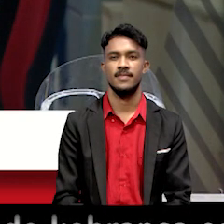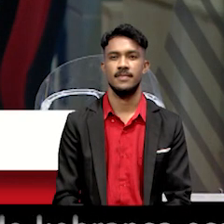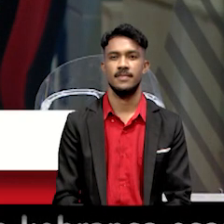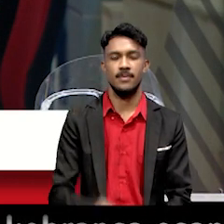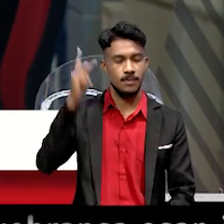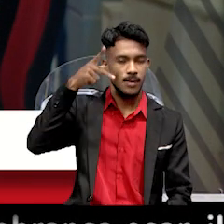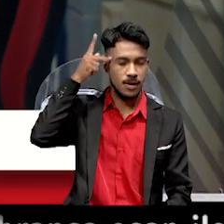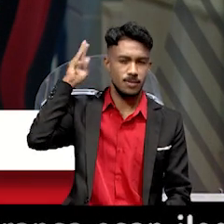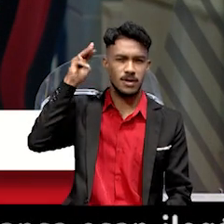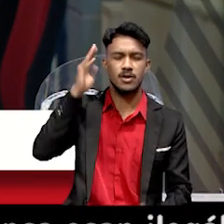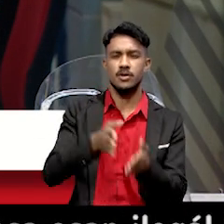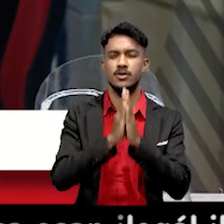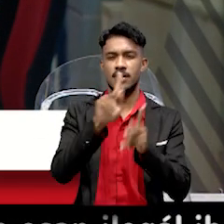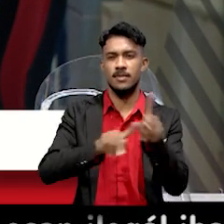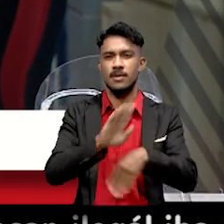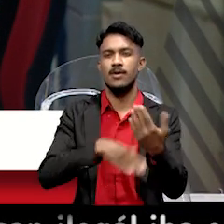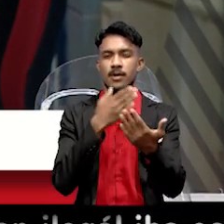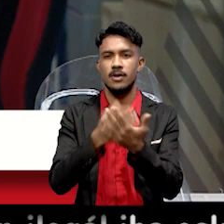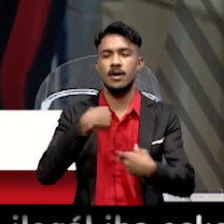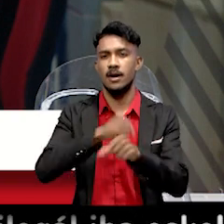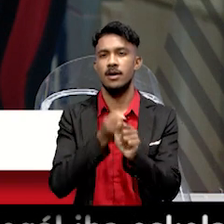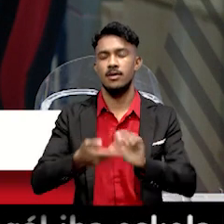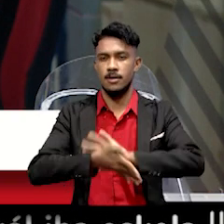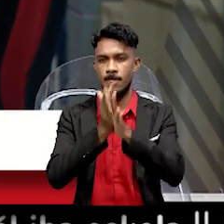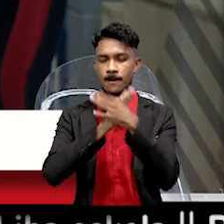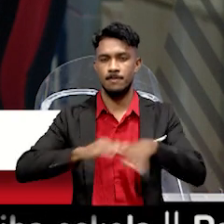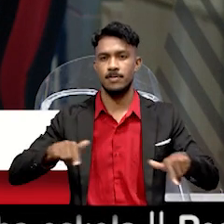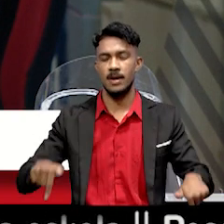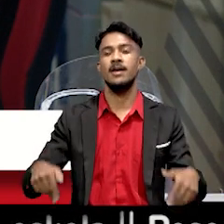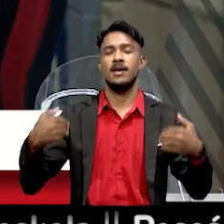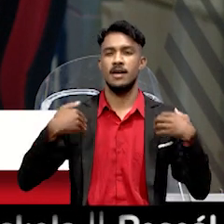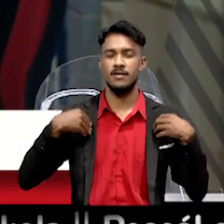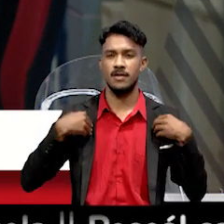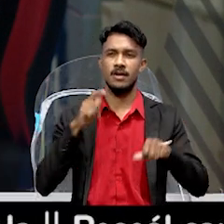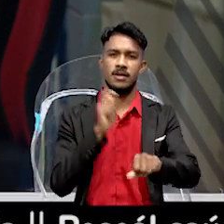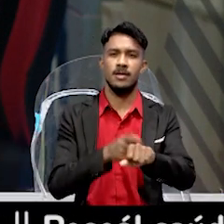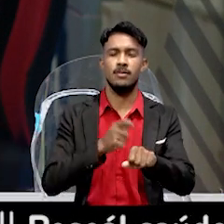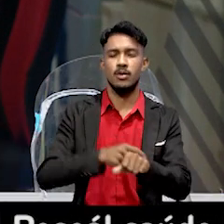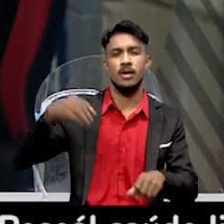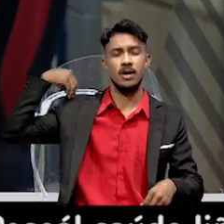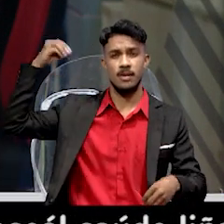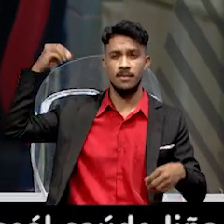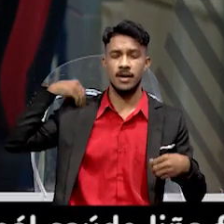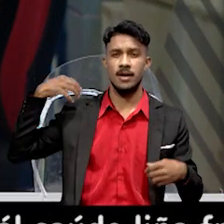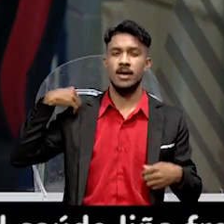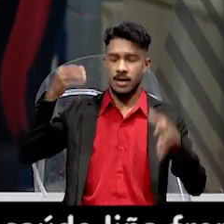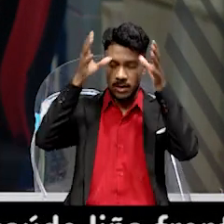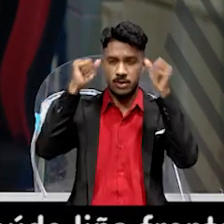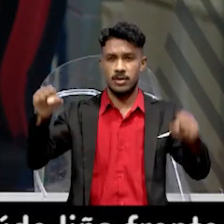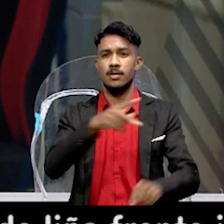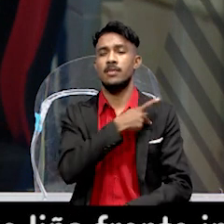Primeiro-Ministro Russo Cidadão Roto atu cria paz no estabilidade e a período campanha eleição presidencial no